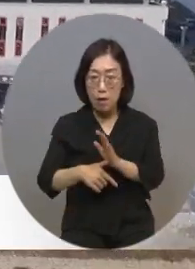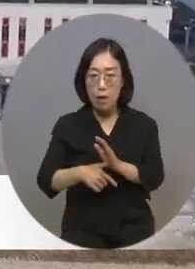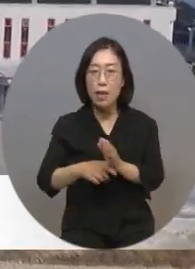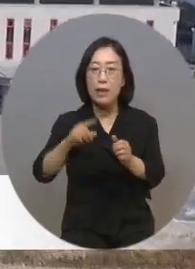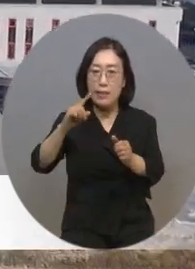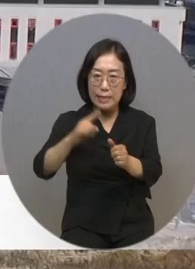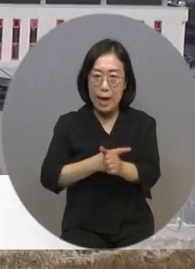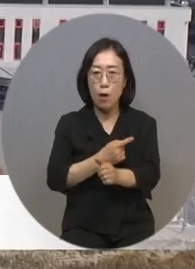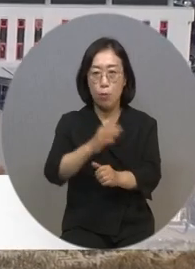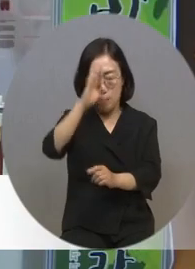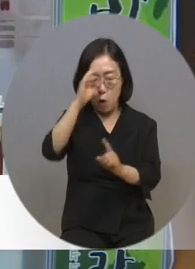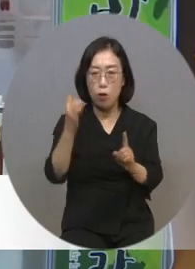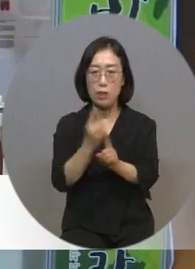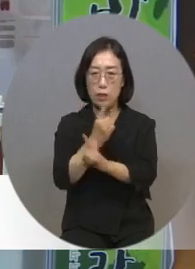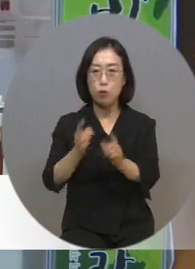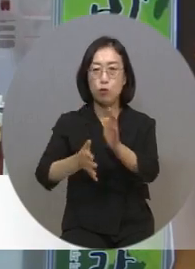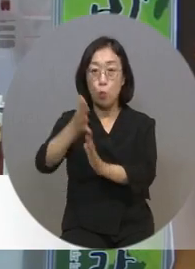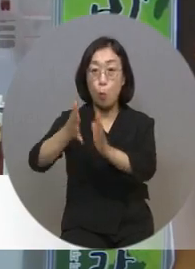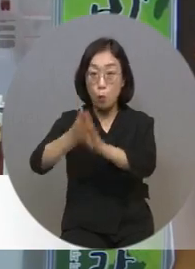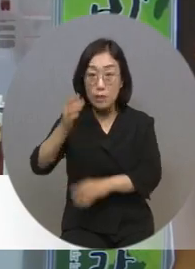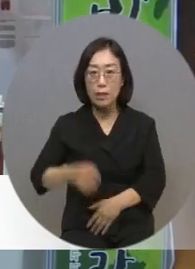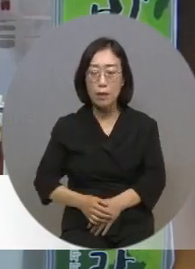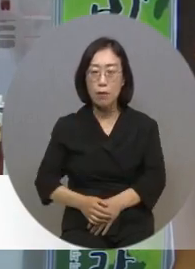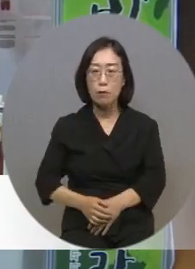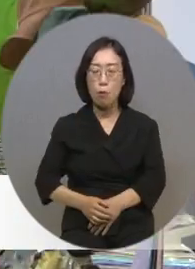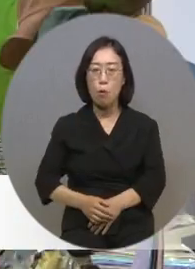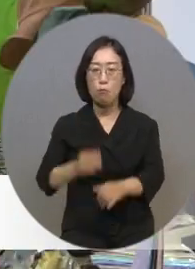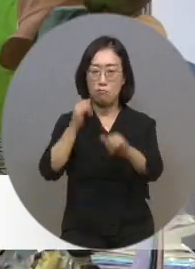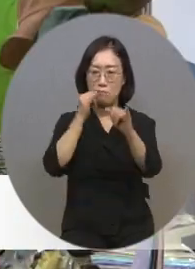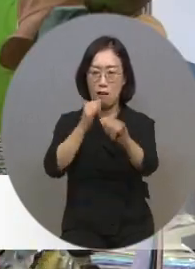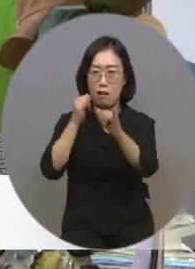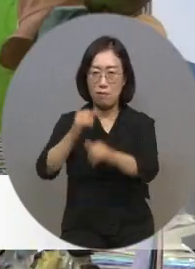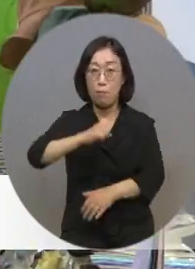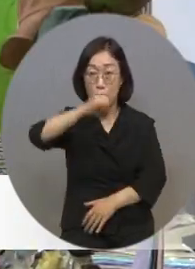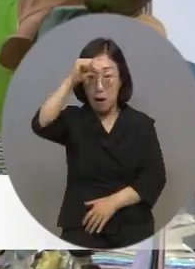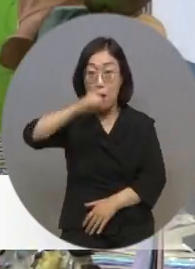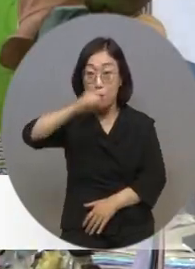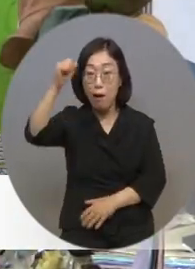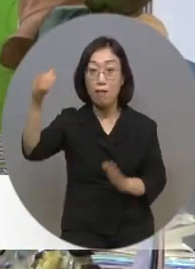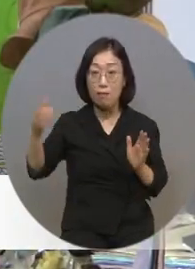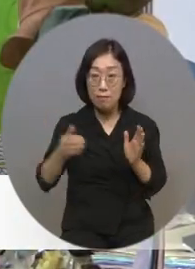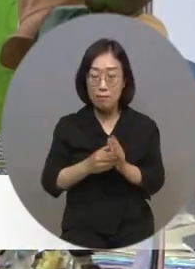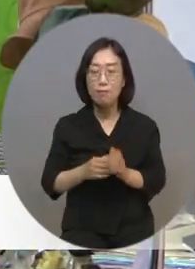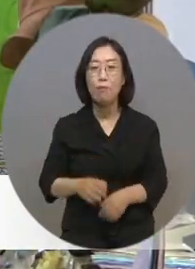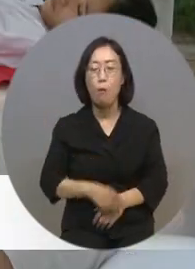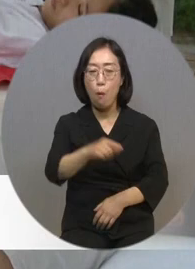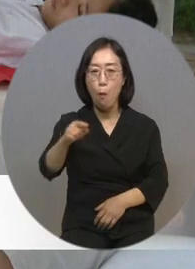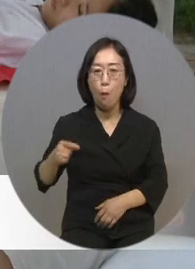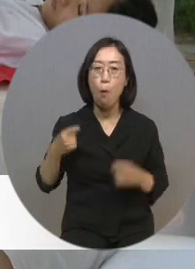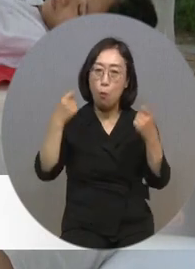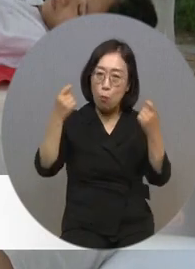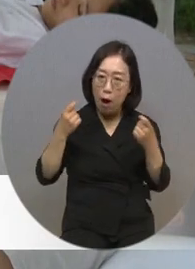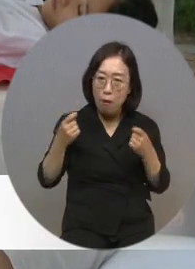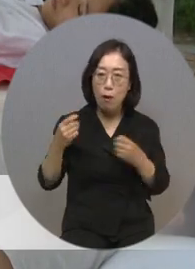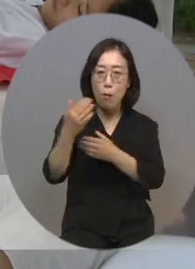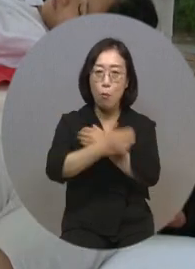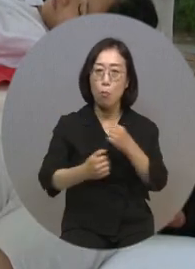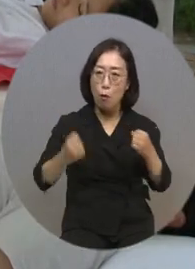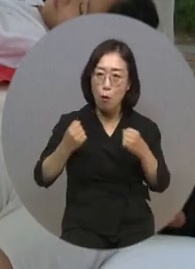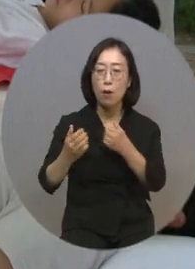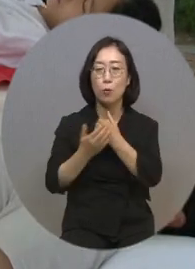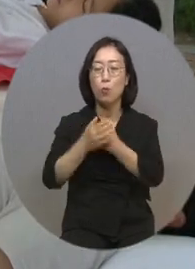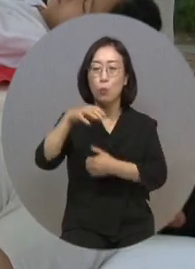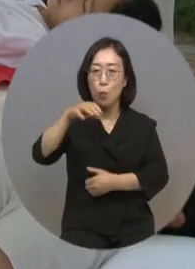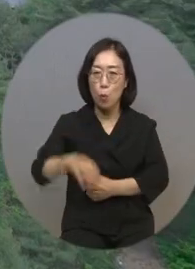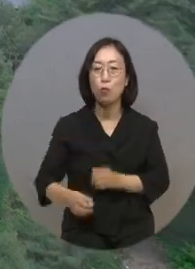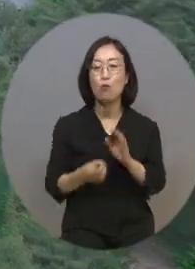명칭으로 6년 연속 지자체 브랜드 대상을 내리수상할 만큼 천혜의 한방 건강도시라는 명성을 이어오고